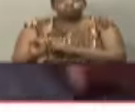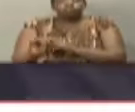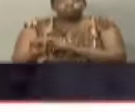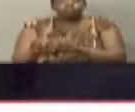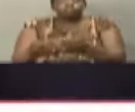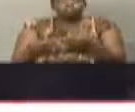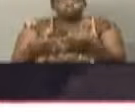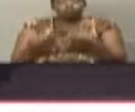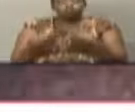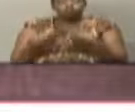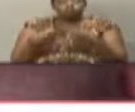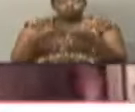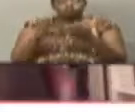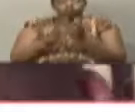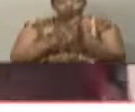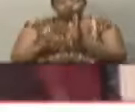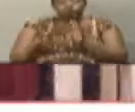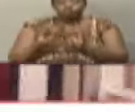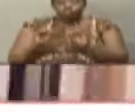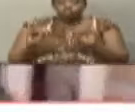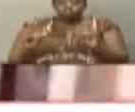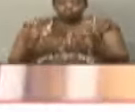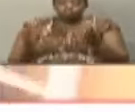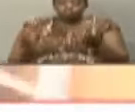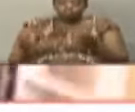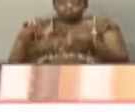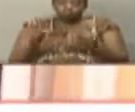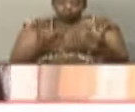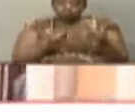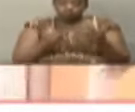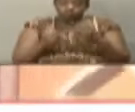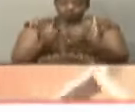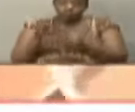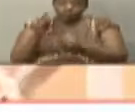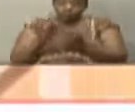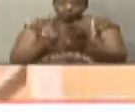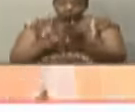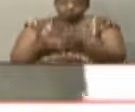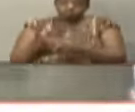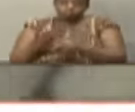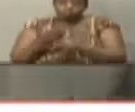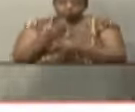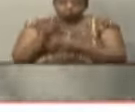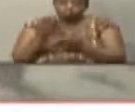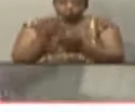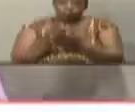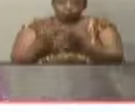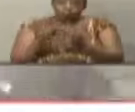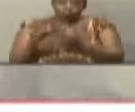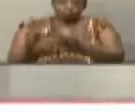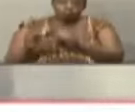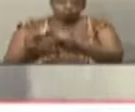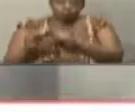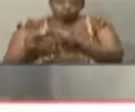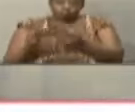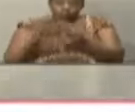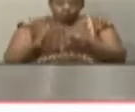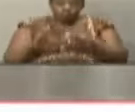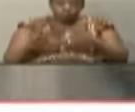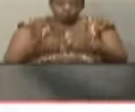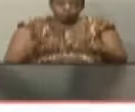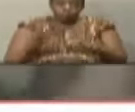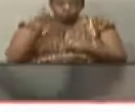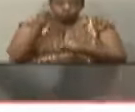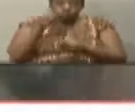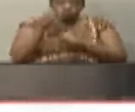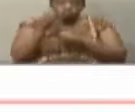Omubaka wa Makindye Ssaabagabo David Sserukenya avumiridde okutta abantu nga bakozesa emmundu n'asaba ab'ebyokwerinda okunoonyereza batuuke ku